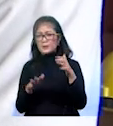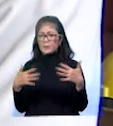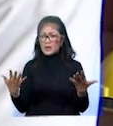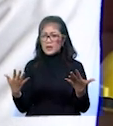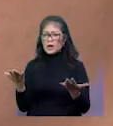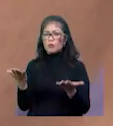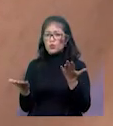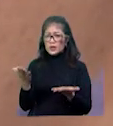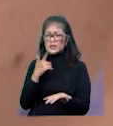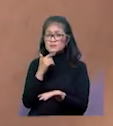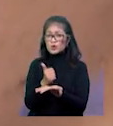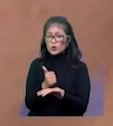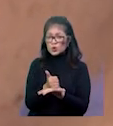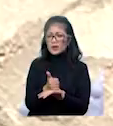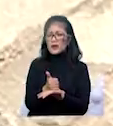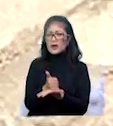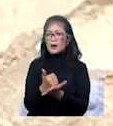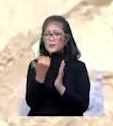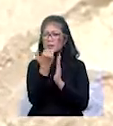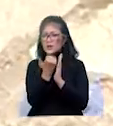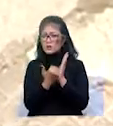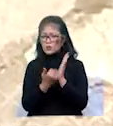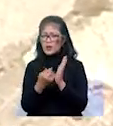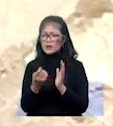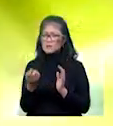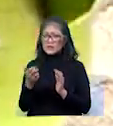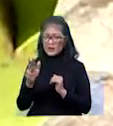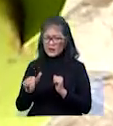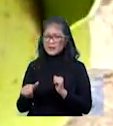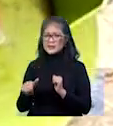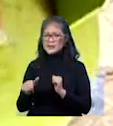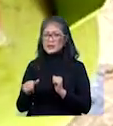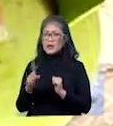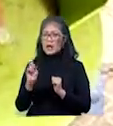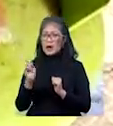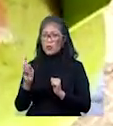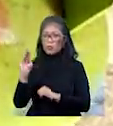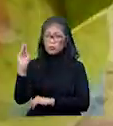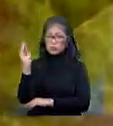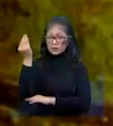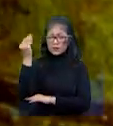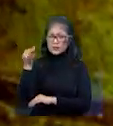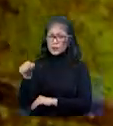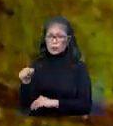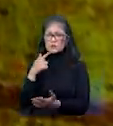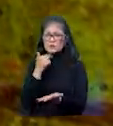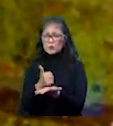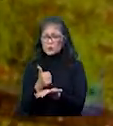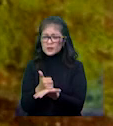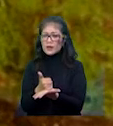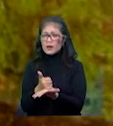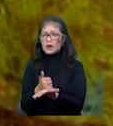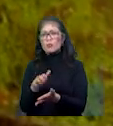di perkataan lagi sih sebenarnya mungkin kalau di Jakarta lebih apa ya saya lihatnya lebih ke daerah sih